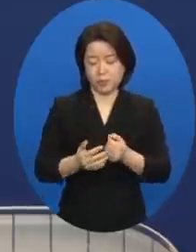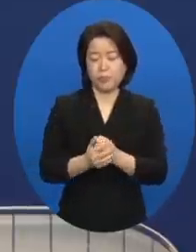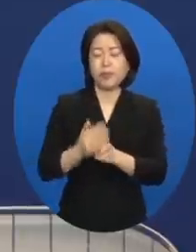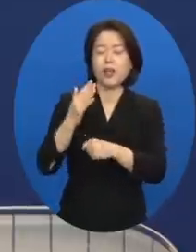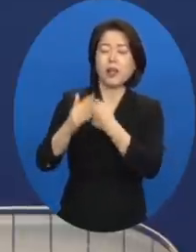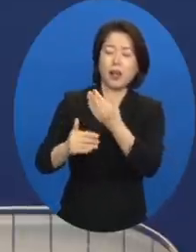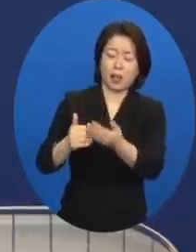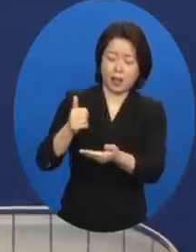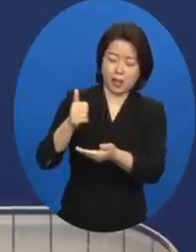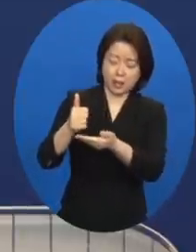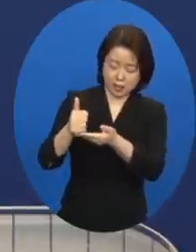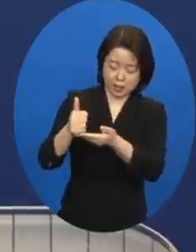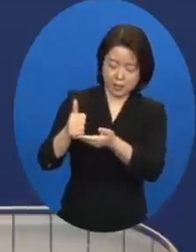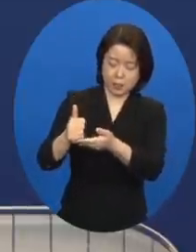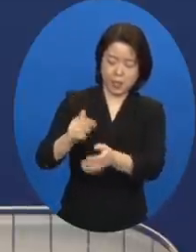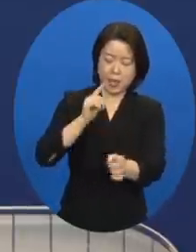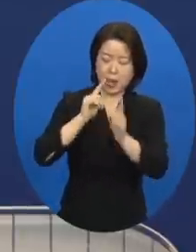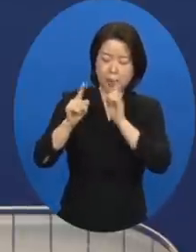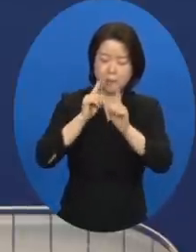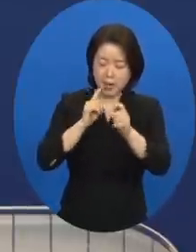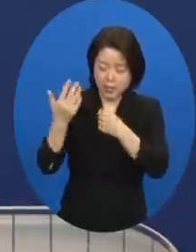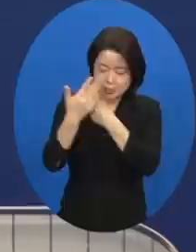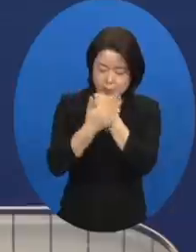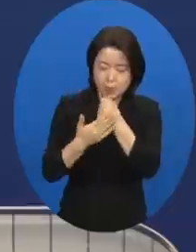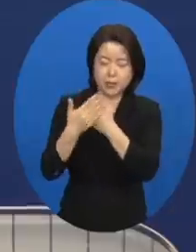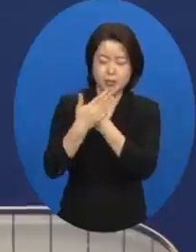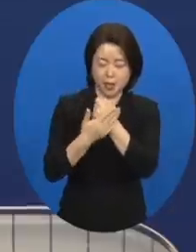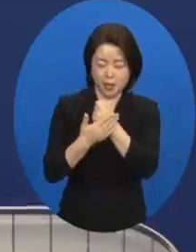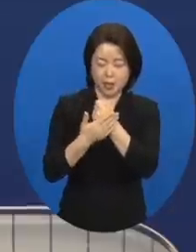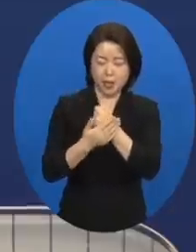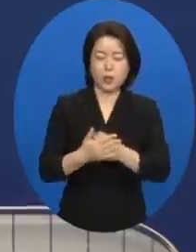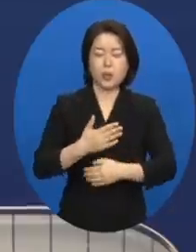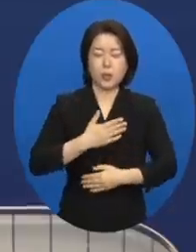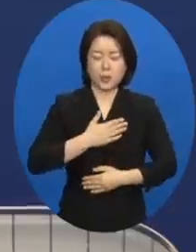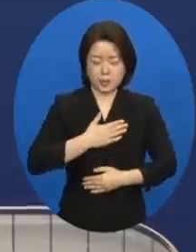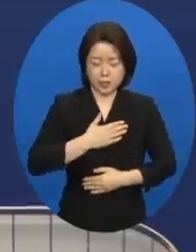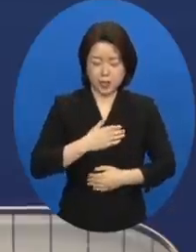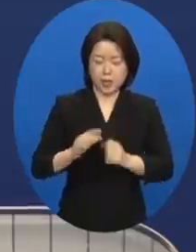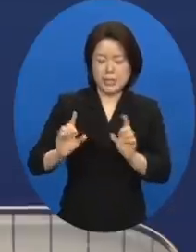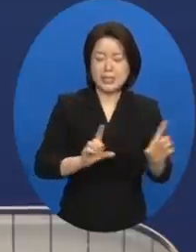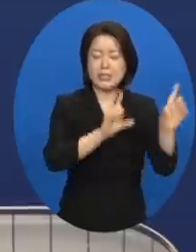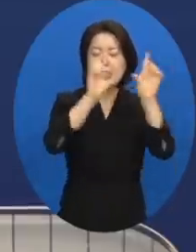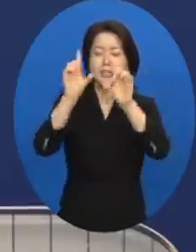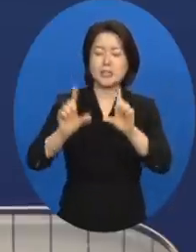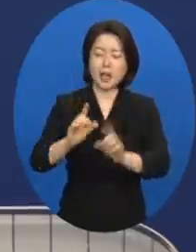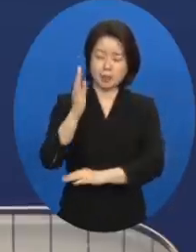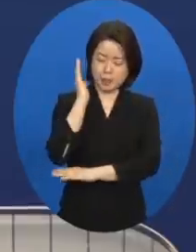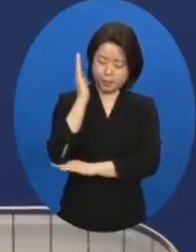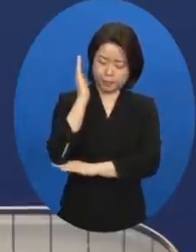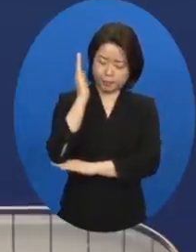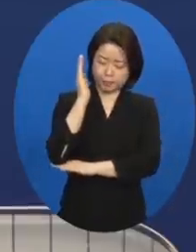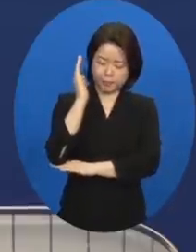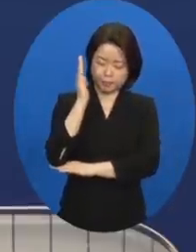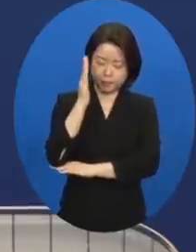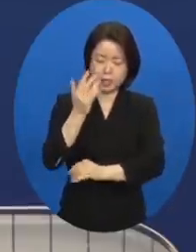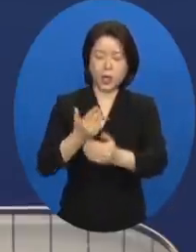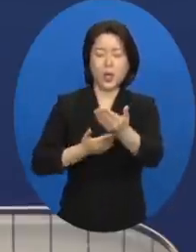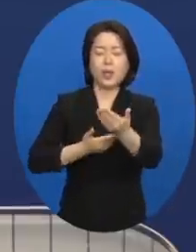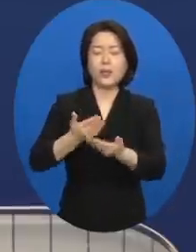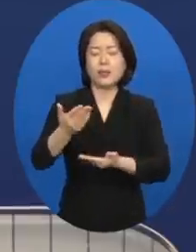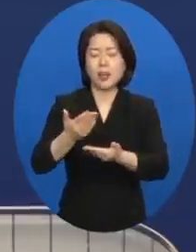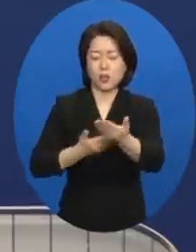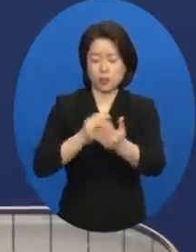하나님의 말씀의 은혜와 저의 삶의 이야기들을 나누게